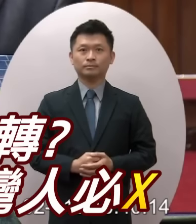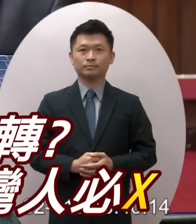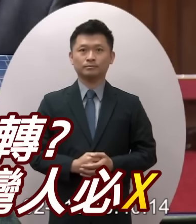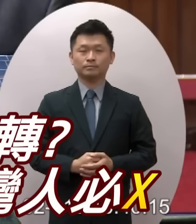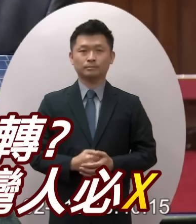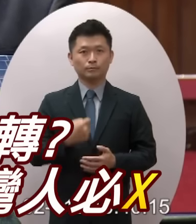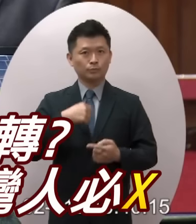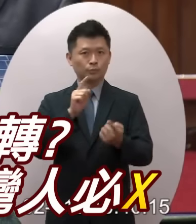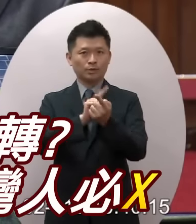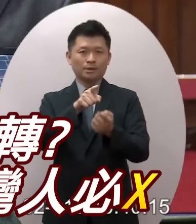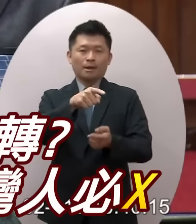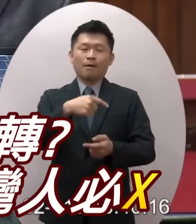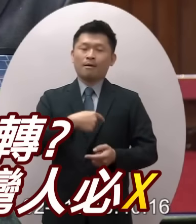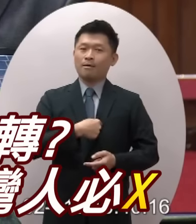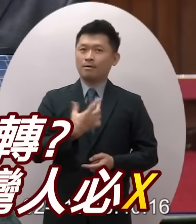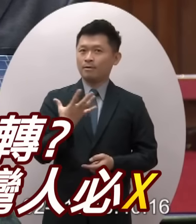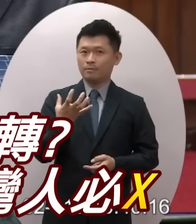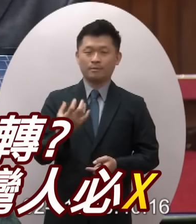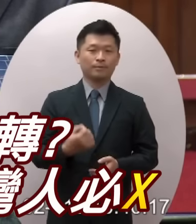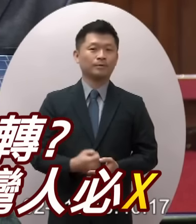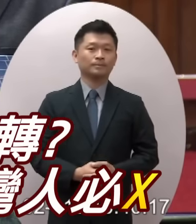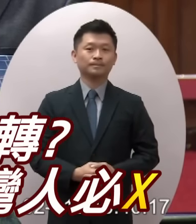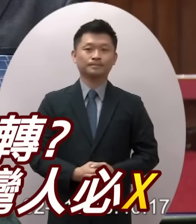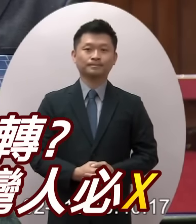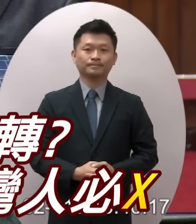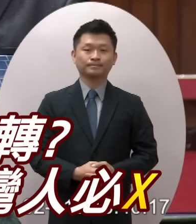我替你做不甘啦！